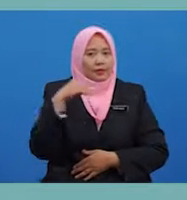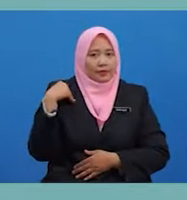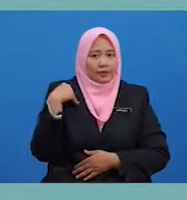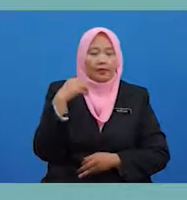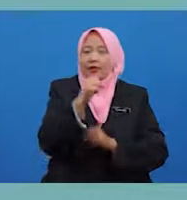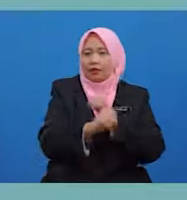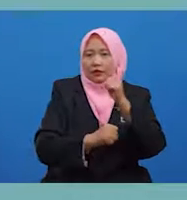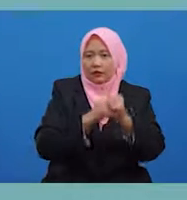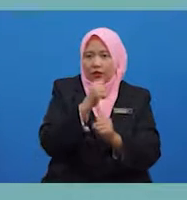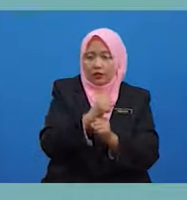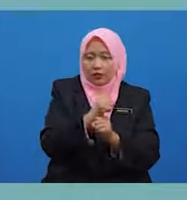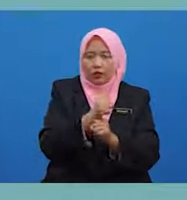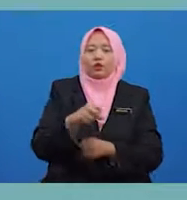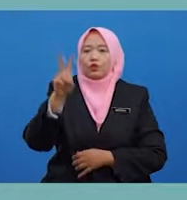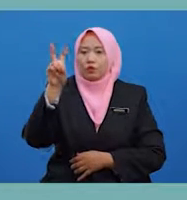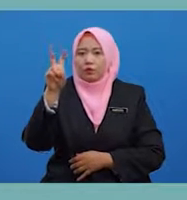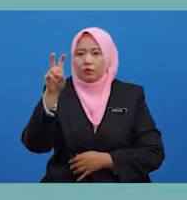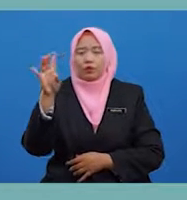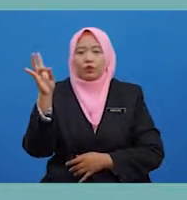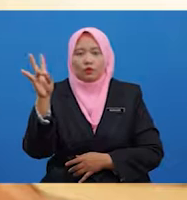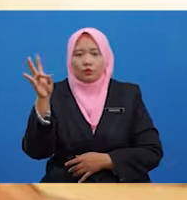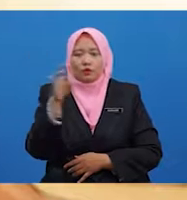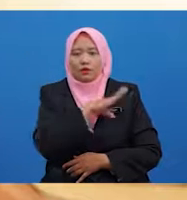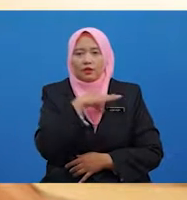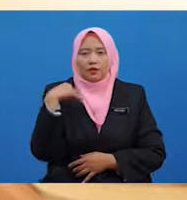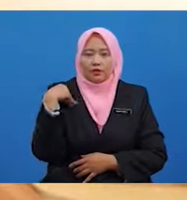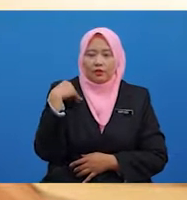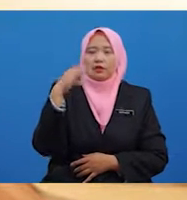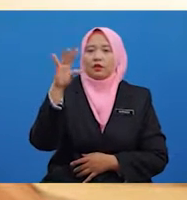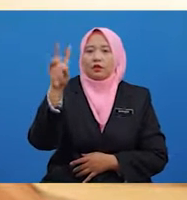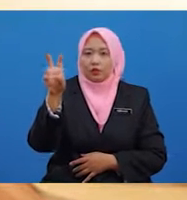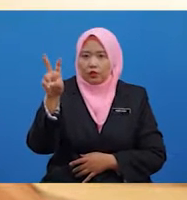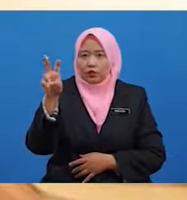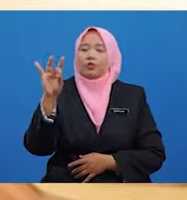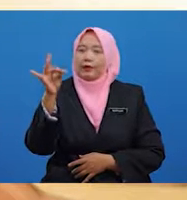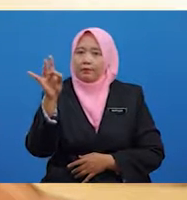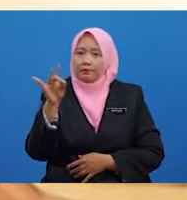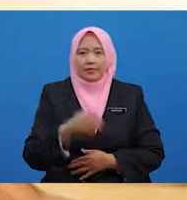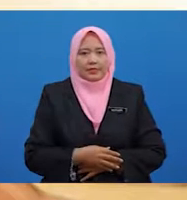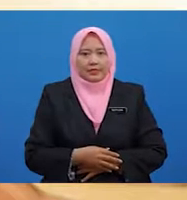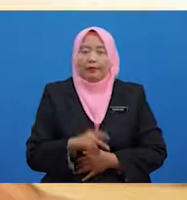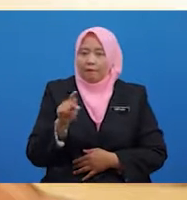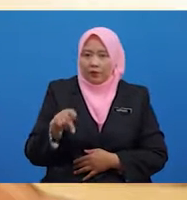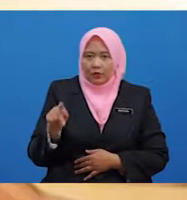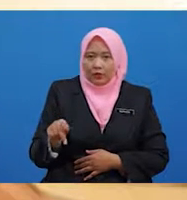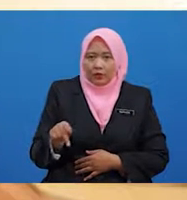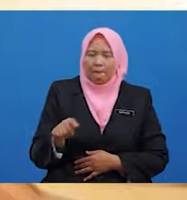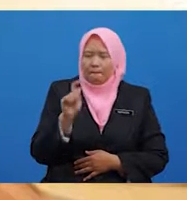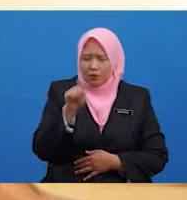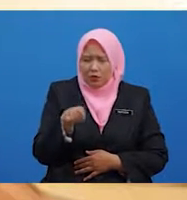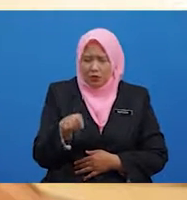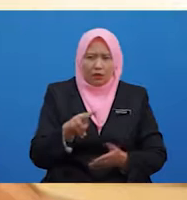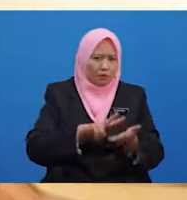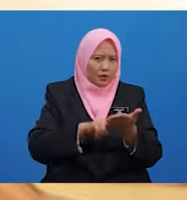tahun 2017 dan 2018. Oleh itu, para pelajar perlulah membaca jadual